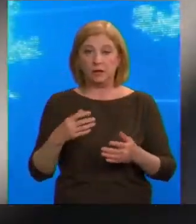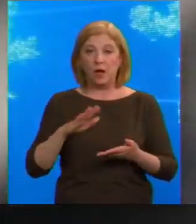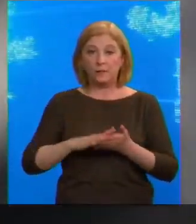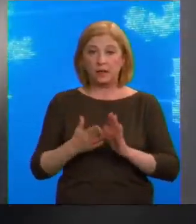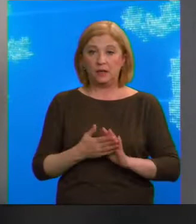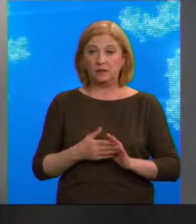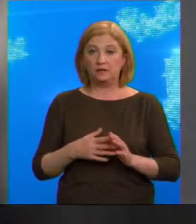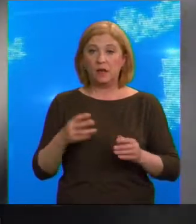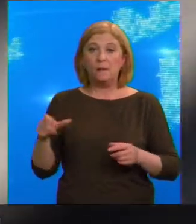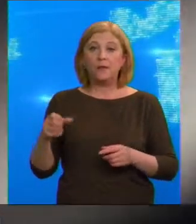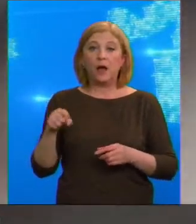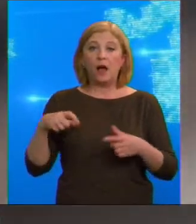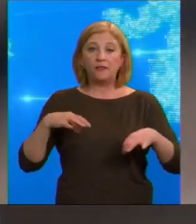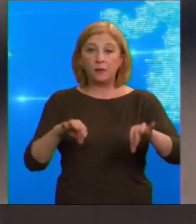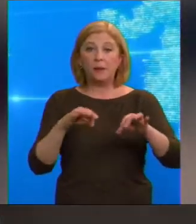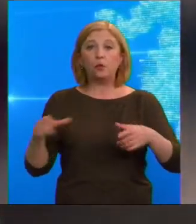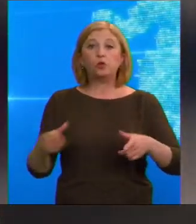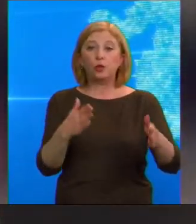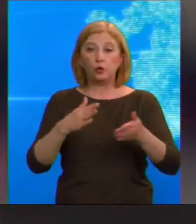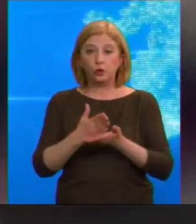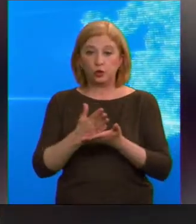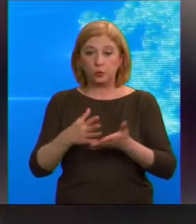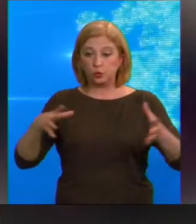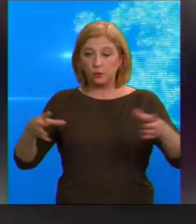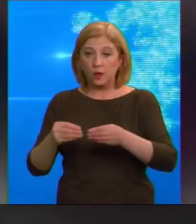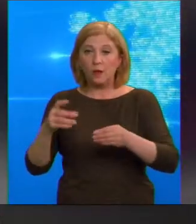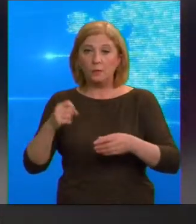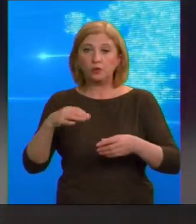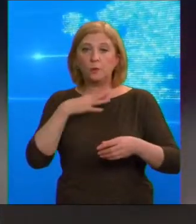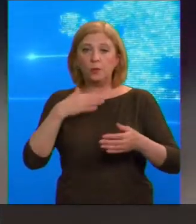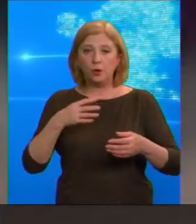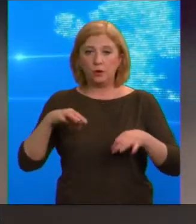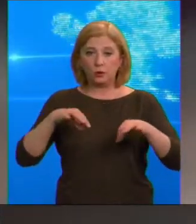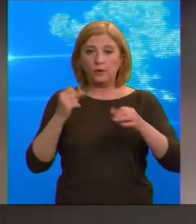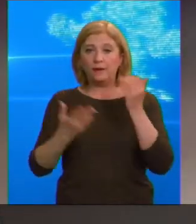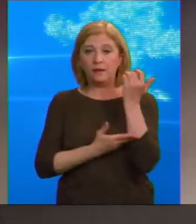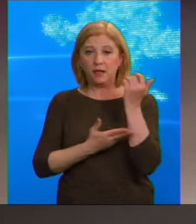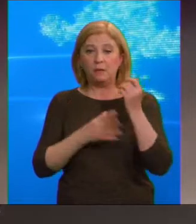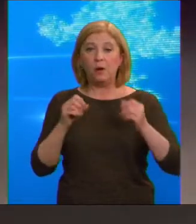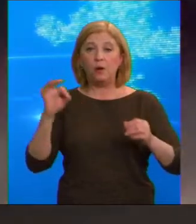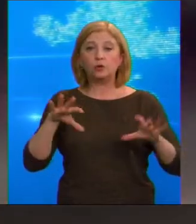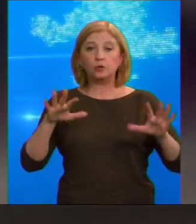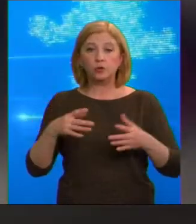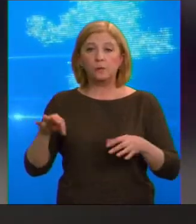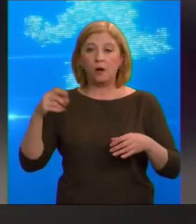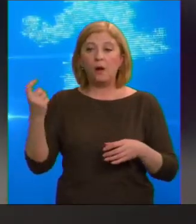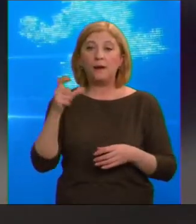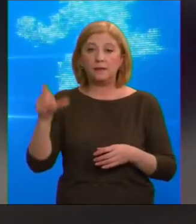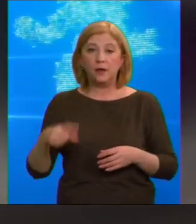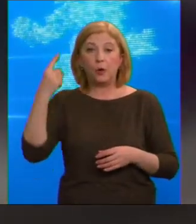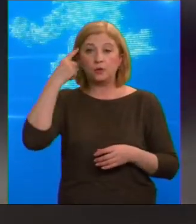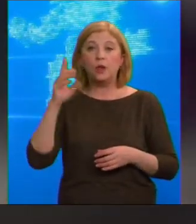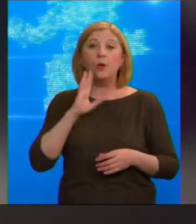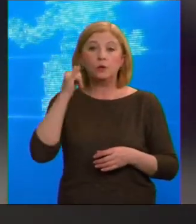Автомобиль дорожной службы влетел в иномарку. Машину зажало между многотонником и деревом. О случившемся хозяйка авто узнала, когда утром